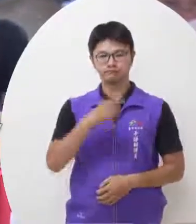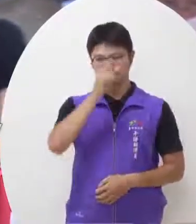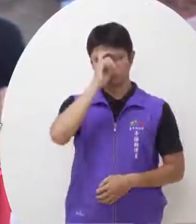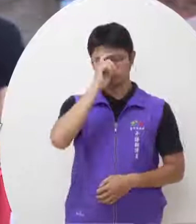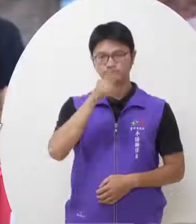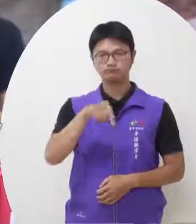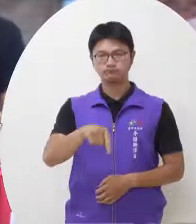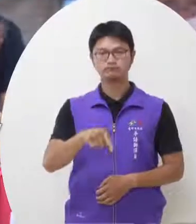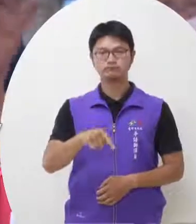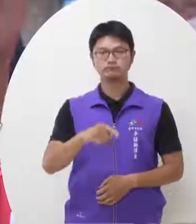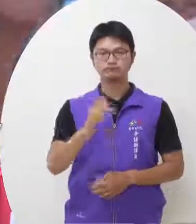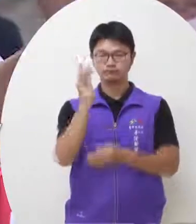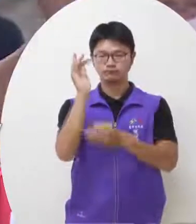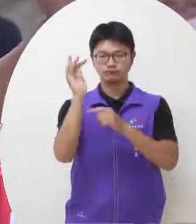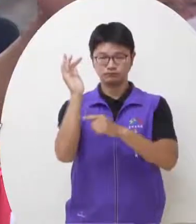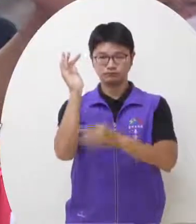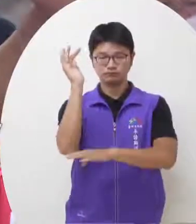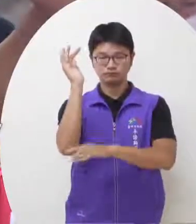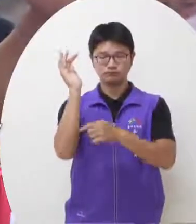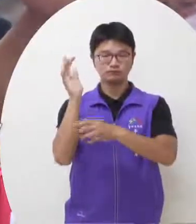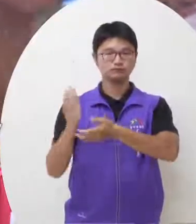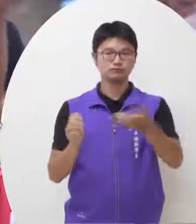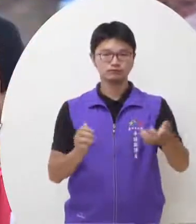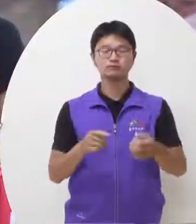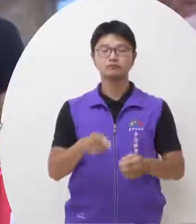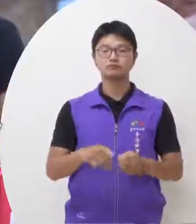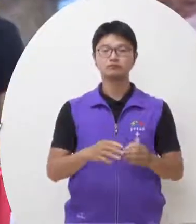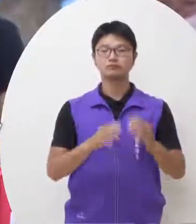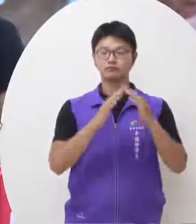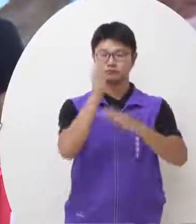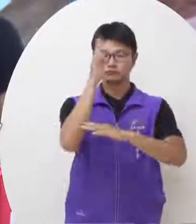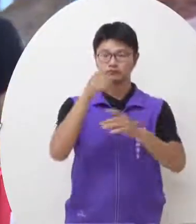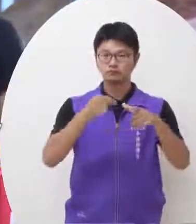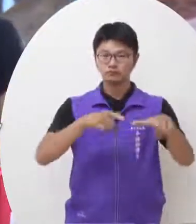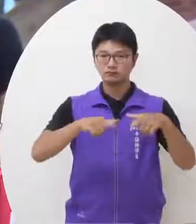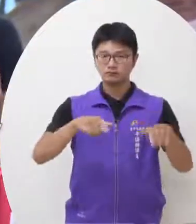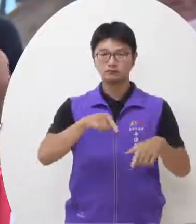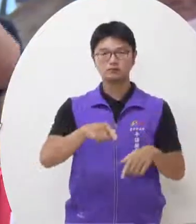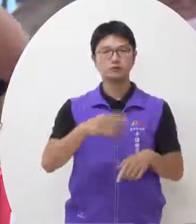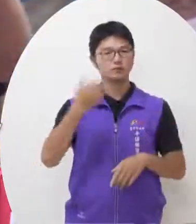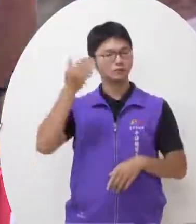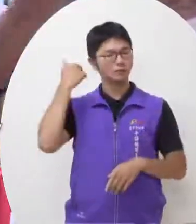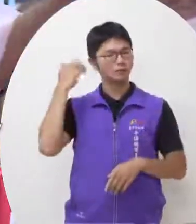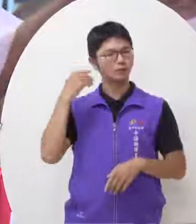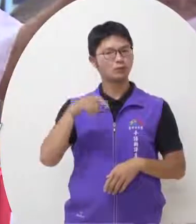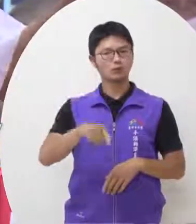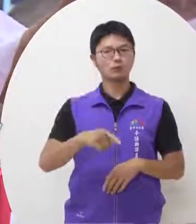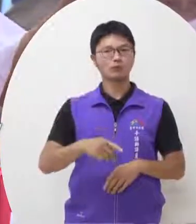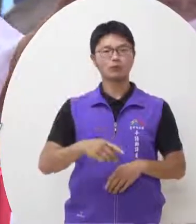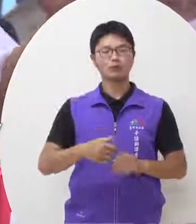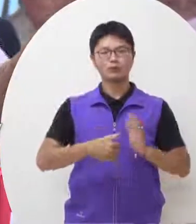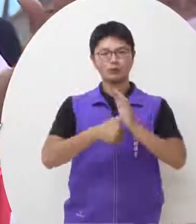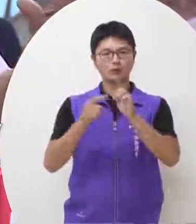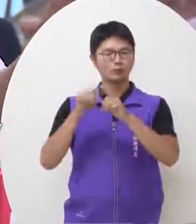以尽快的医治，因为跟市政公园哈，现在以前夏天是最夯的，现在已经都到市政公园去了。我希望